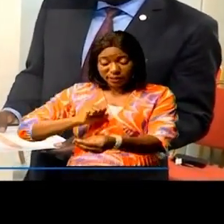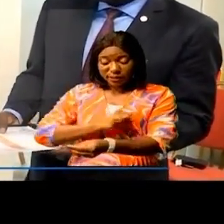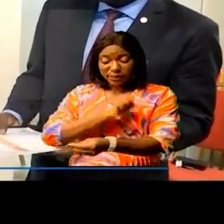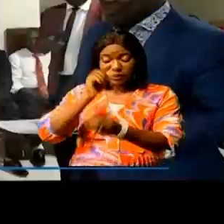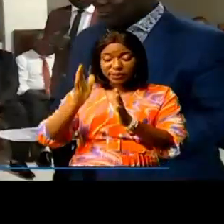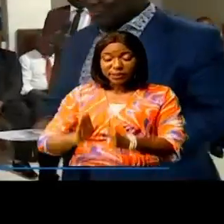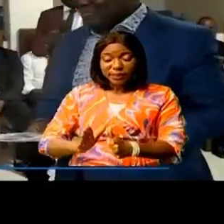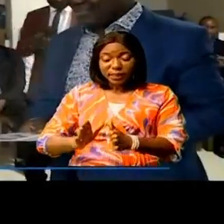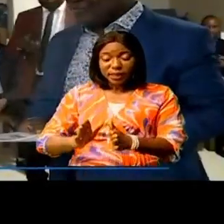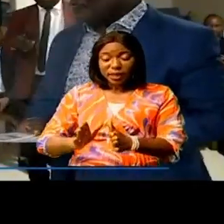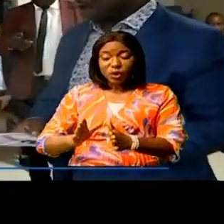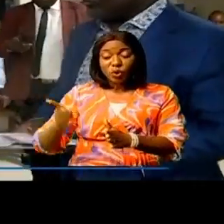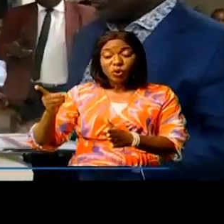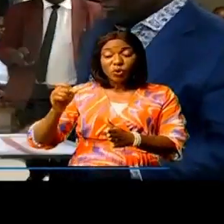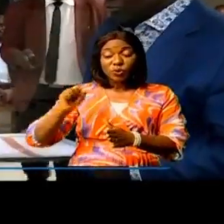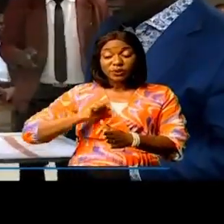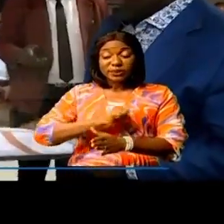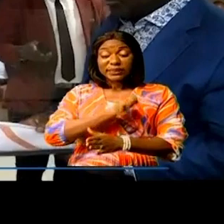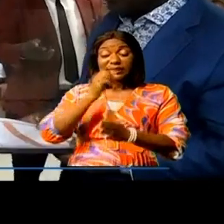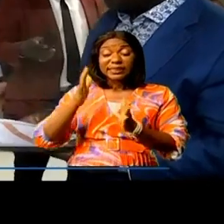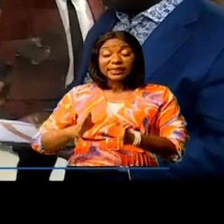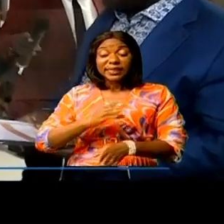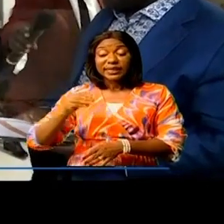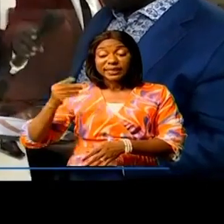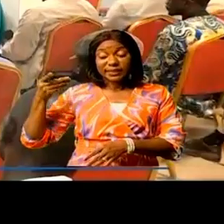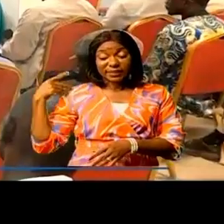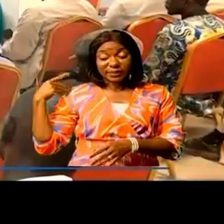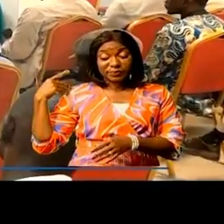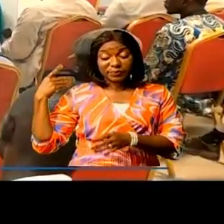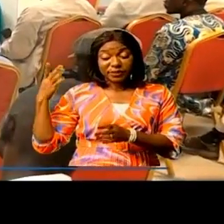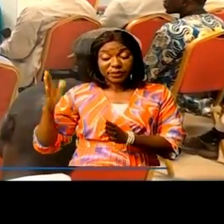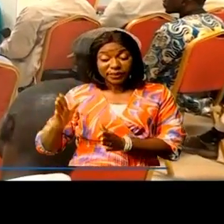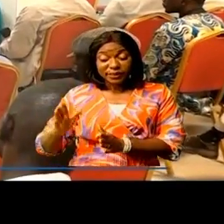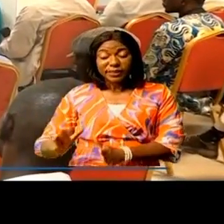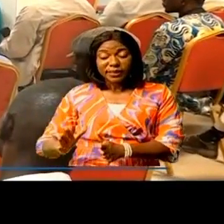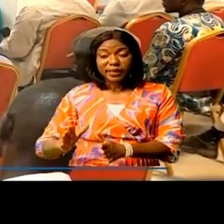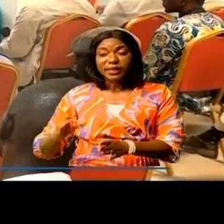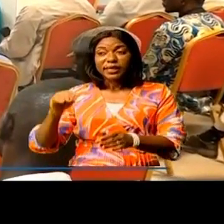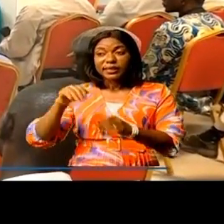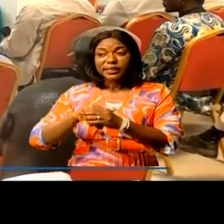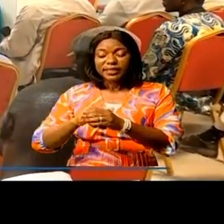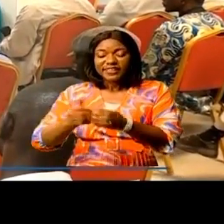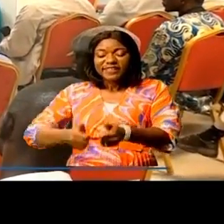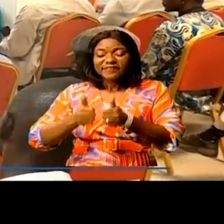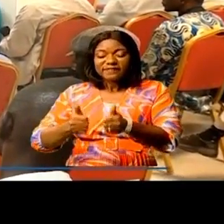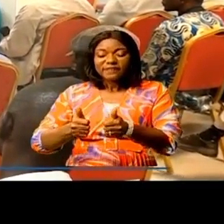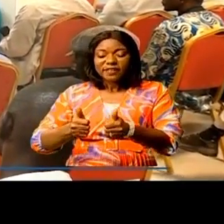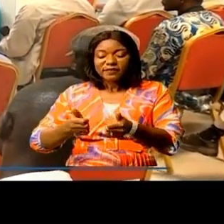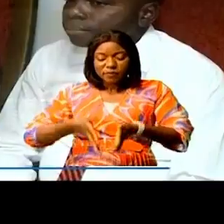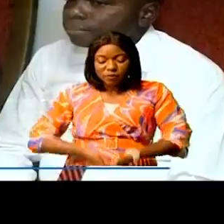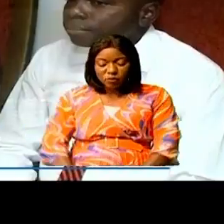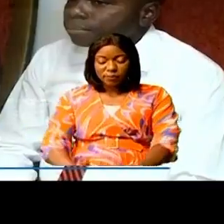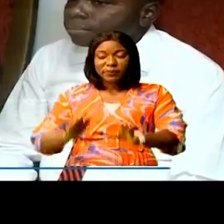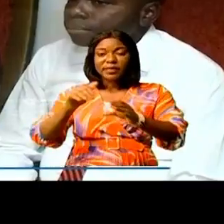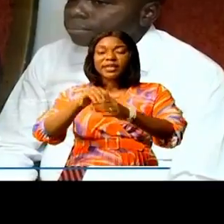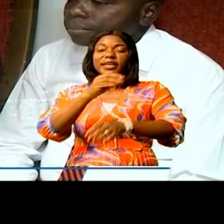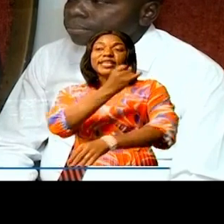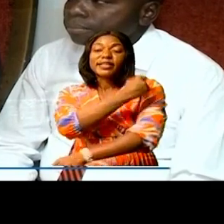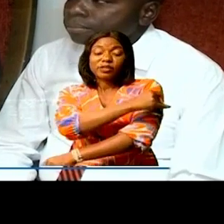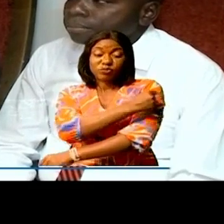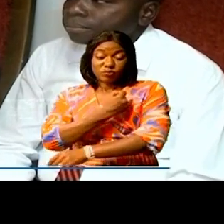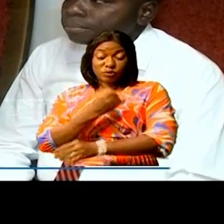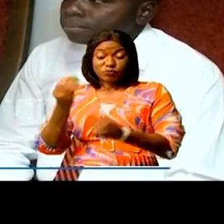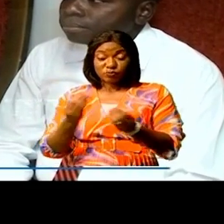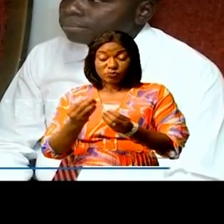l'Ituri contiennent toutes les revendications de la population itourienne. Ces désidérata, en majorité liés à la situation